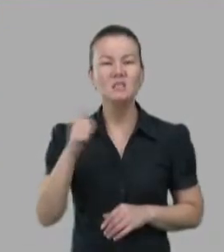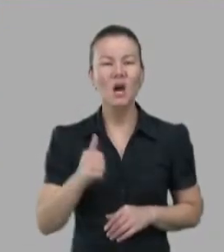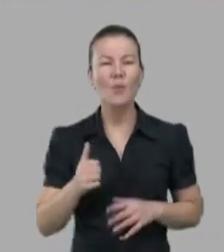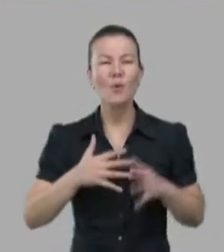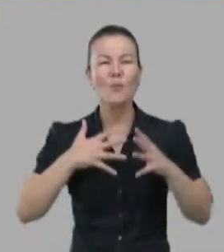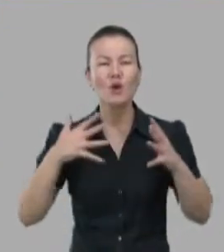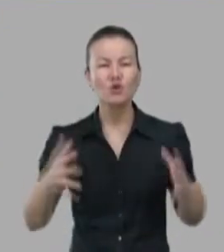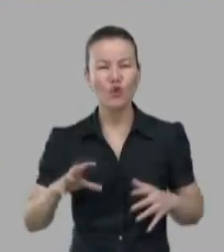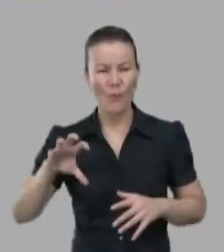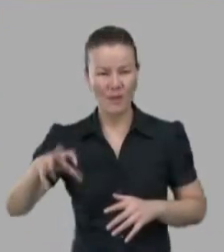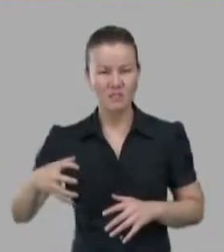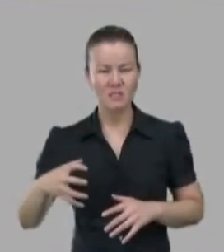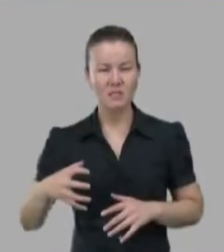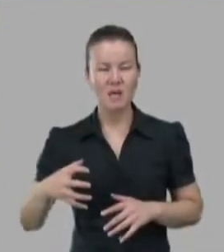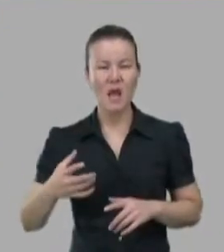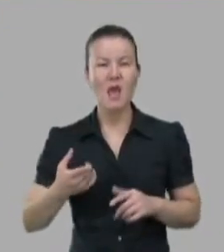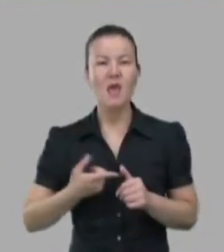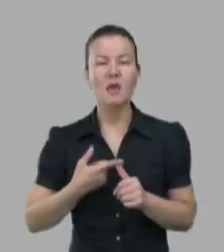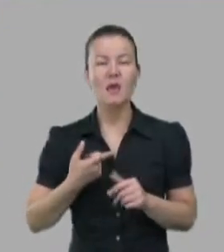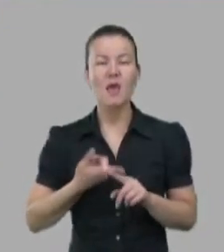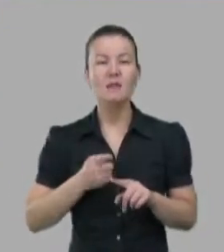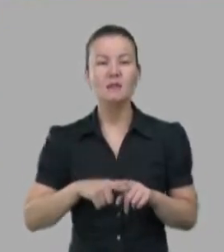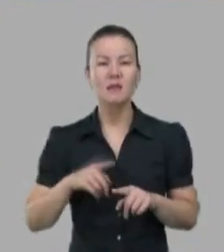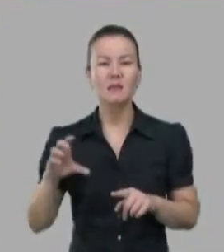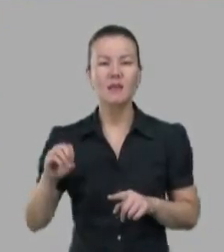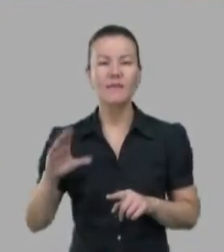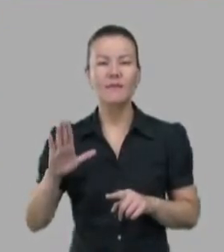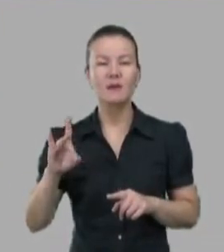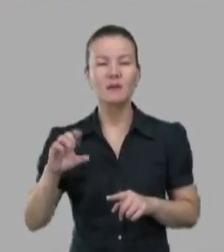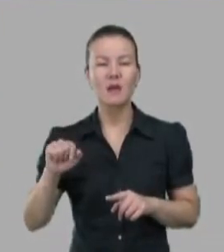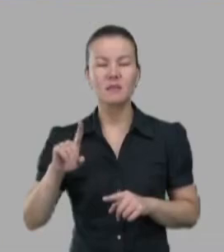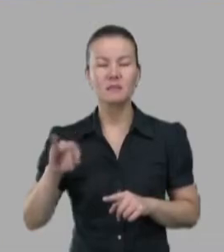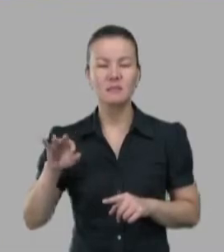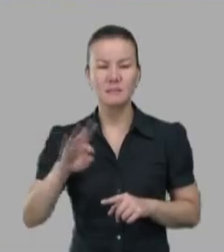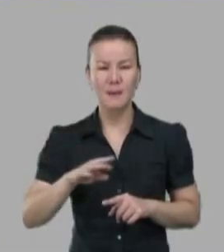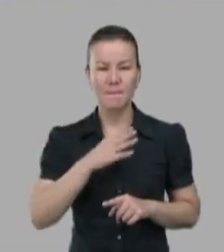Самый большой материк – Евразия.